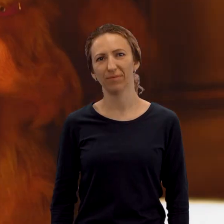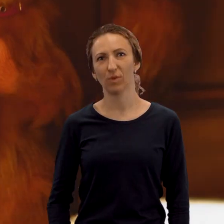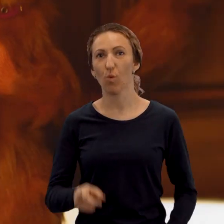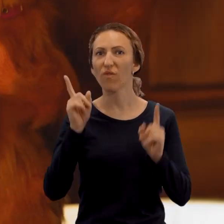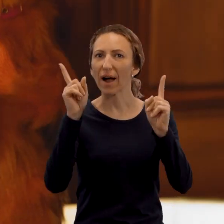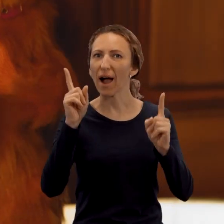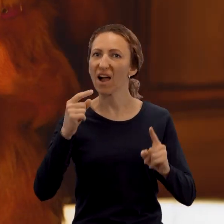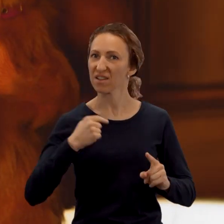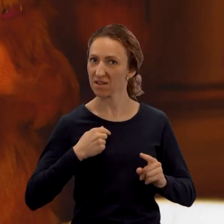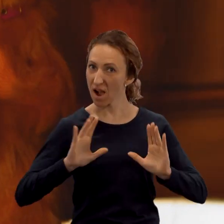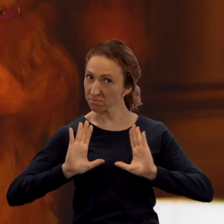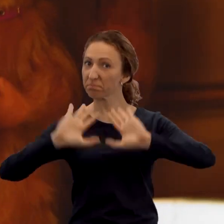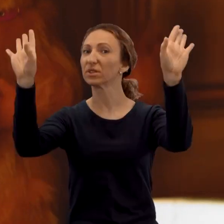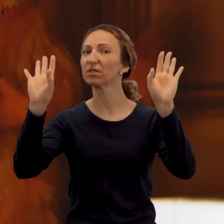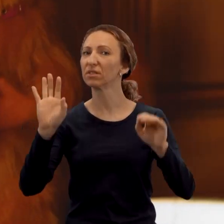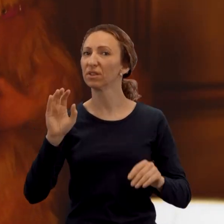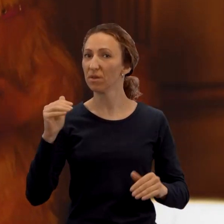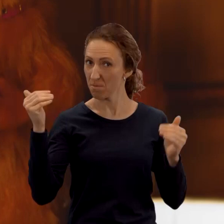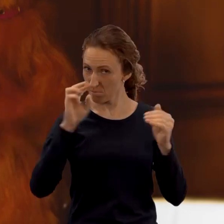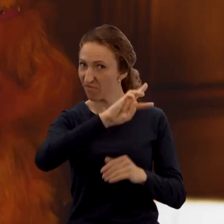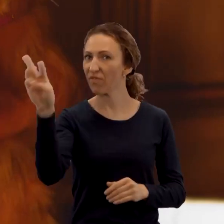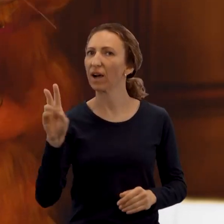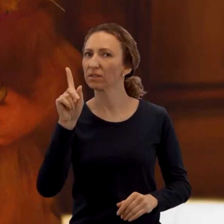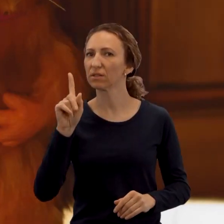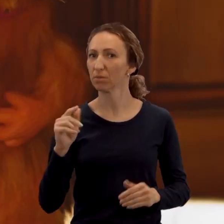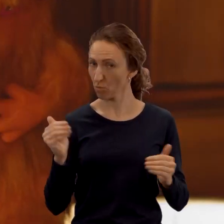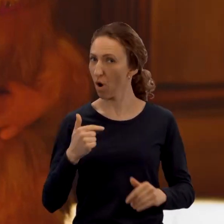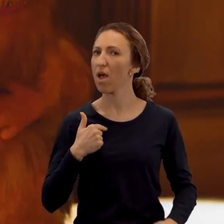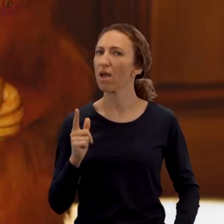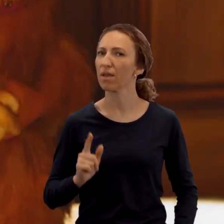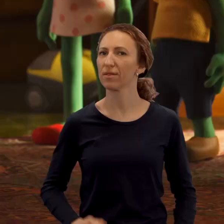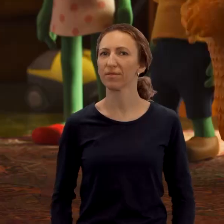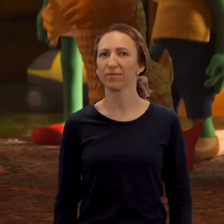Trzymajcie mnie Bo mogę tu komuś zrobić krzywdę